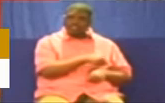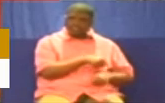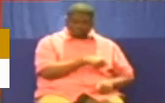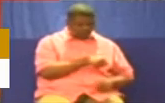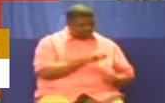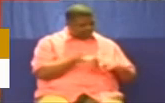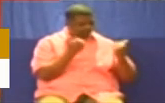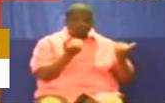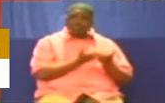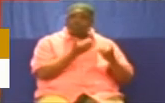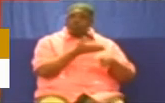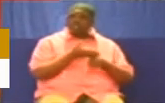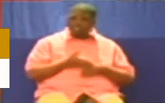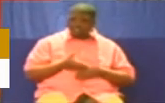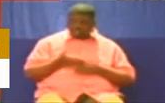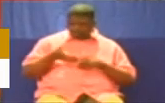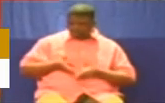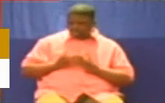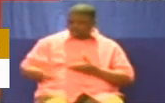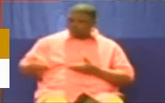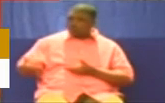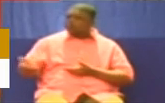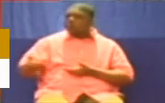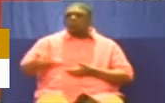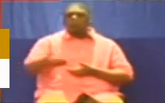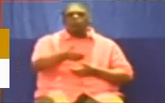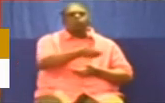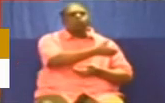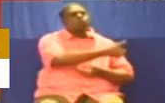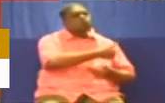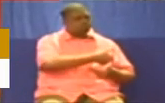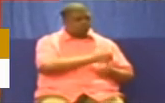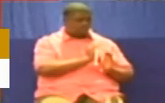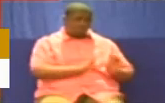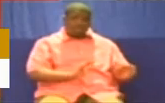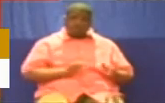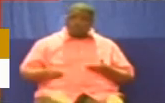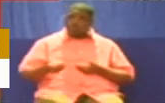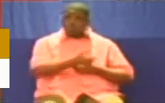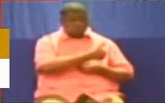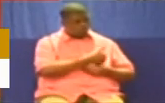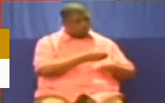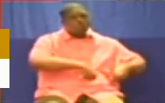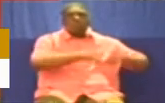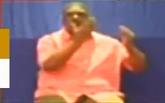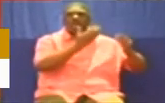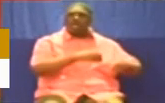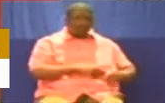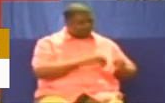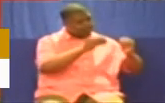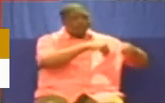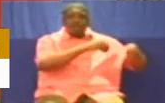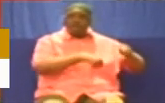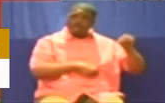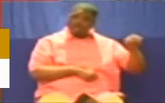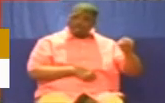ushirika vinatakiwa vikusanye mazao ya wakulima, na baada ya kuyakusanya vinaenda kuuza kwenye minada. Na hatua ya